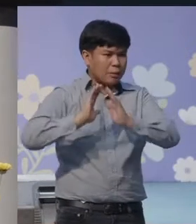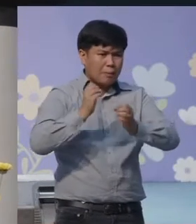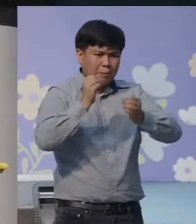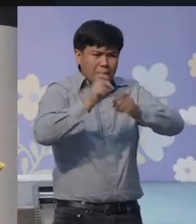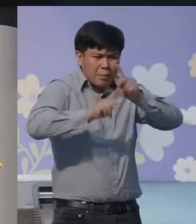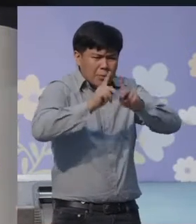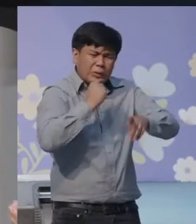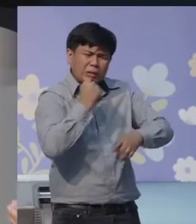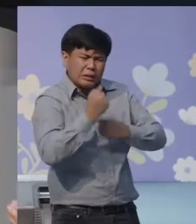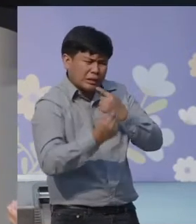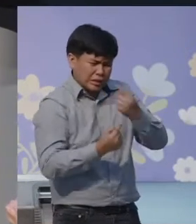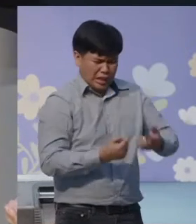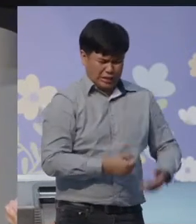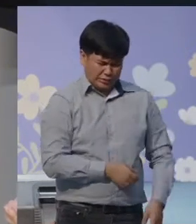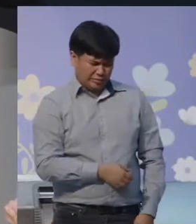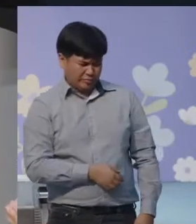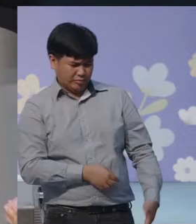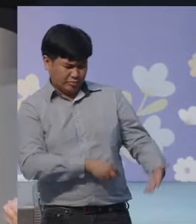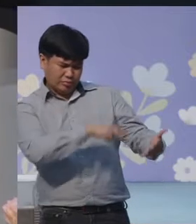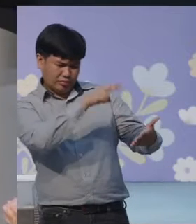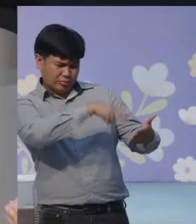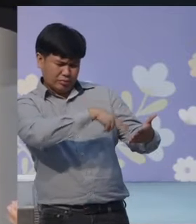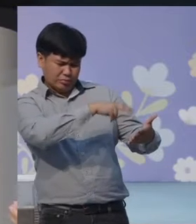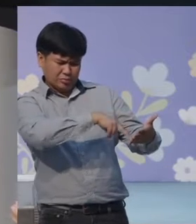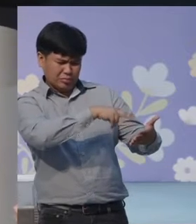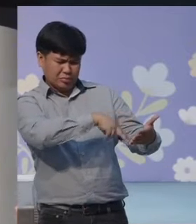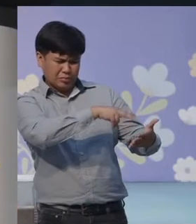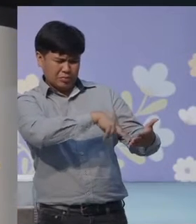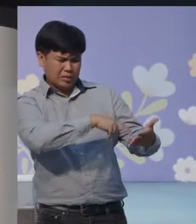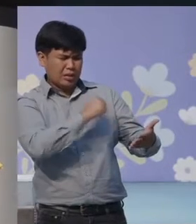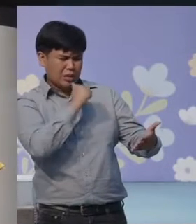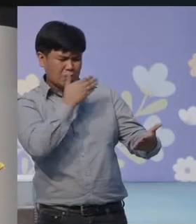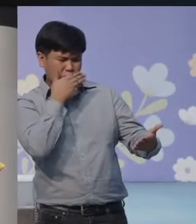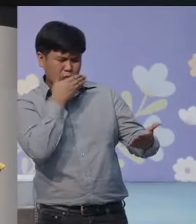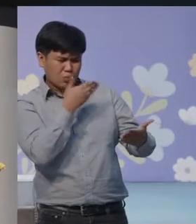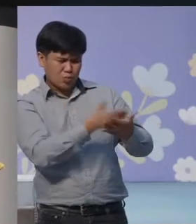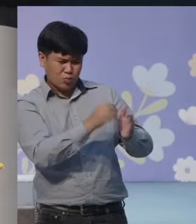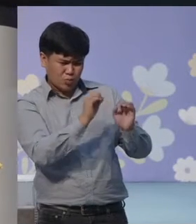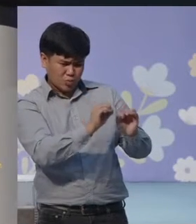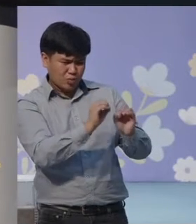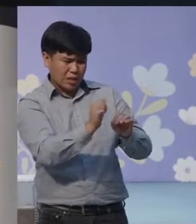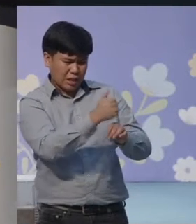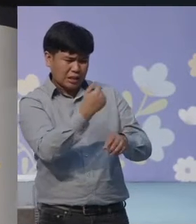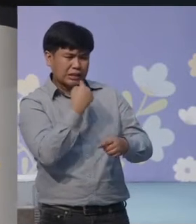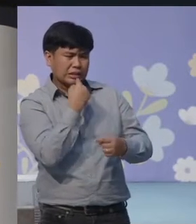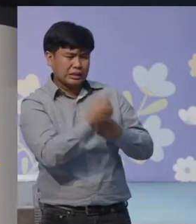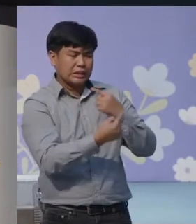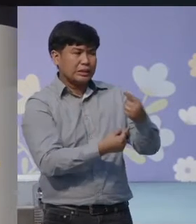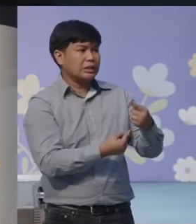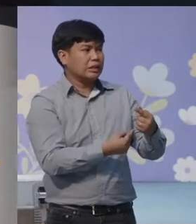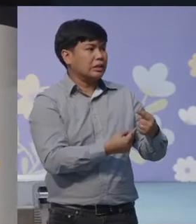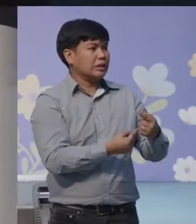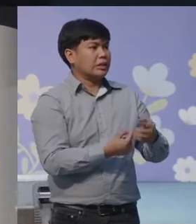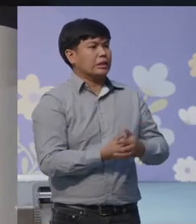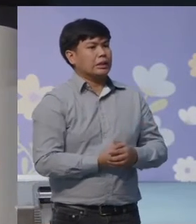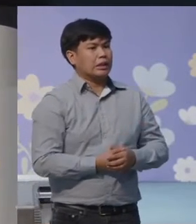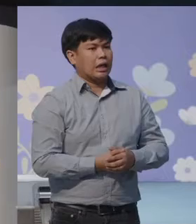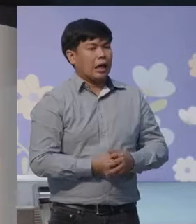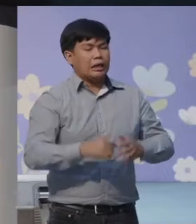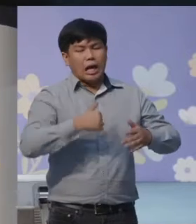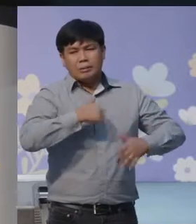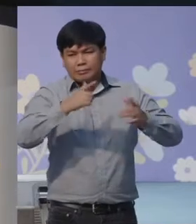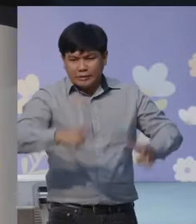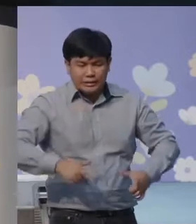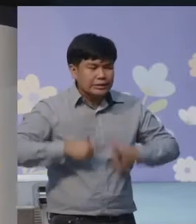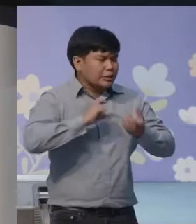kasi, medyo hindi magandang tinuturo. No? Kuminsan, sinasabi na, ang maganda giginhawa